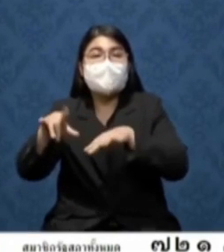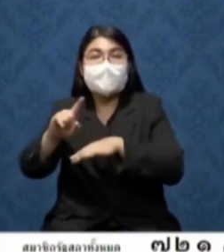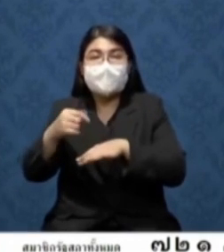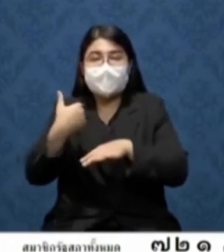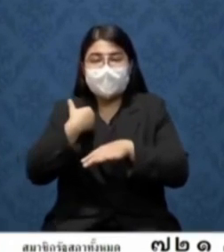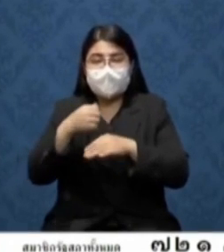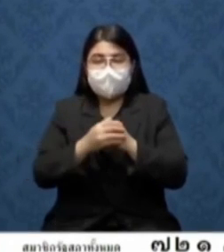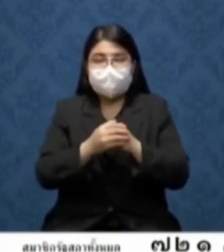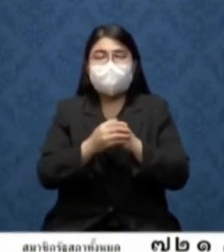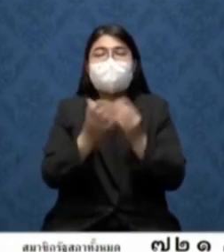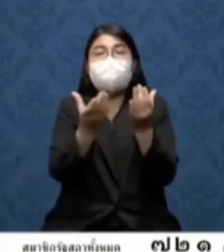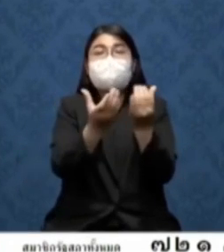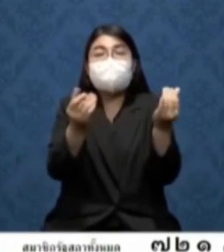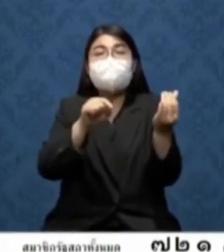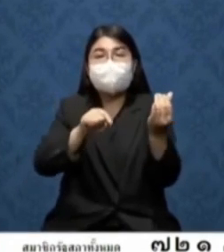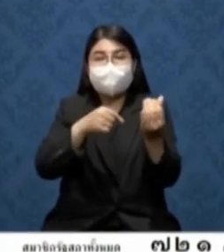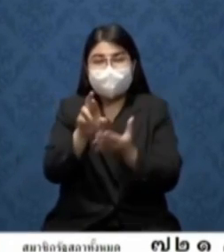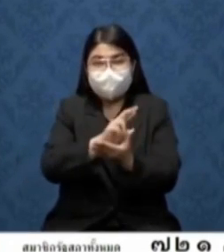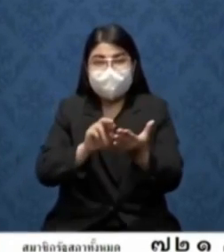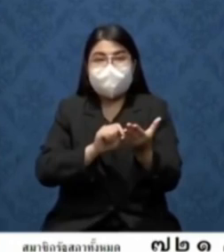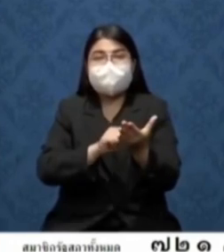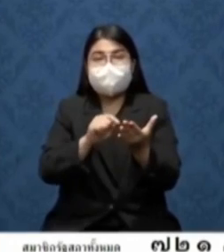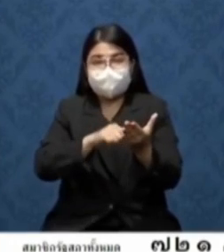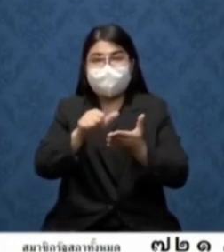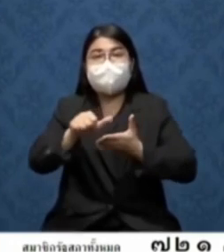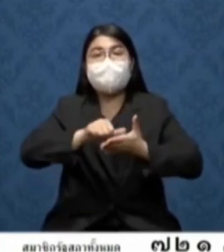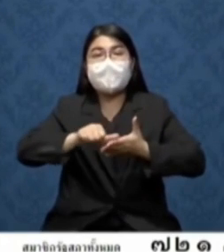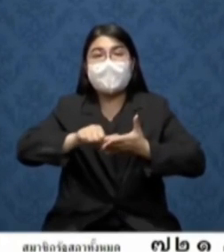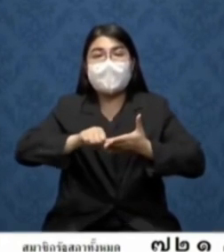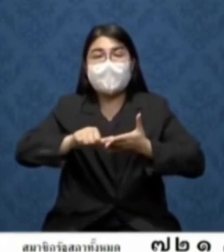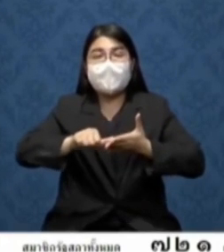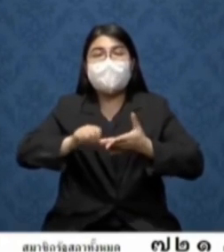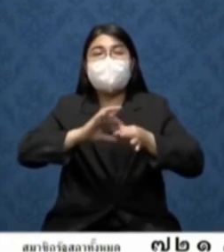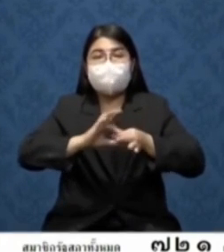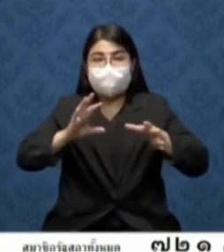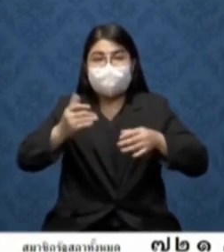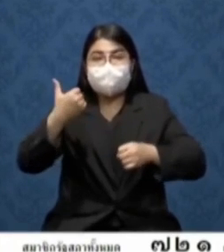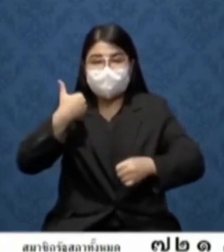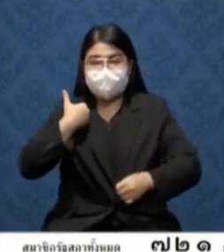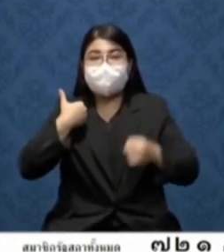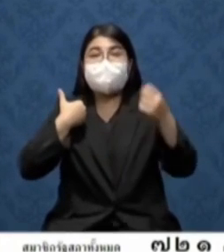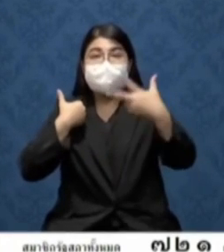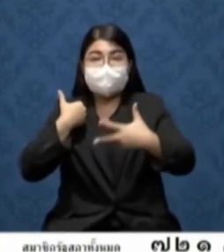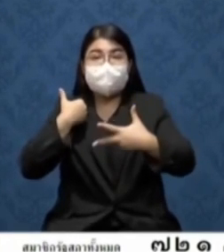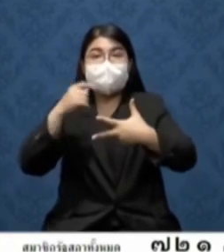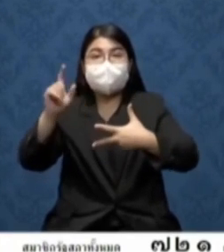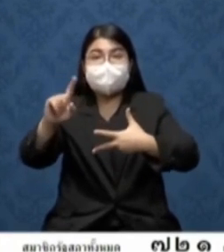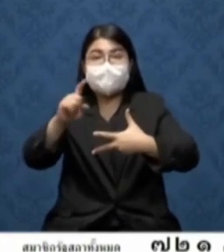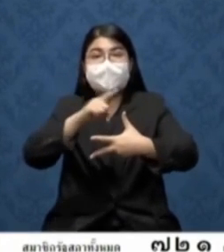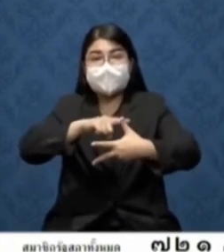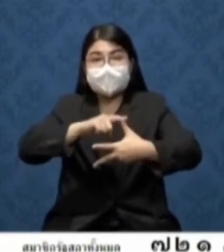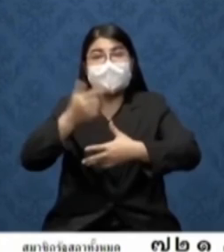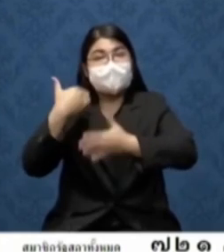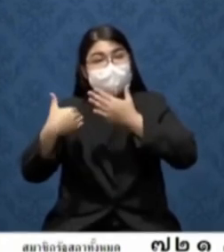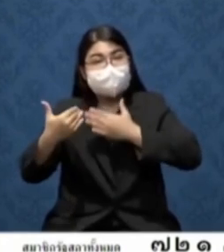ปลดล็อกท้องถิ่นการนำเสนอของผมครับท่านประธานจะแบ่งออกเป็น3ส่วนด้วยกันส่วนที่1ที่มาหลัก